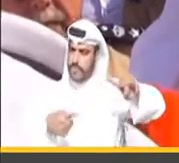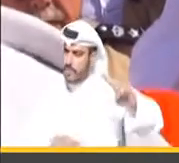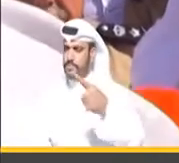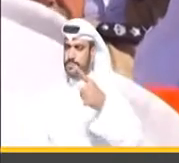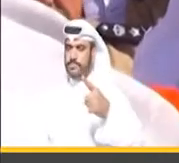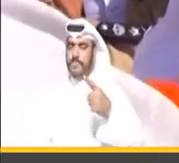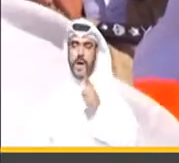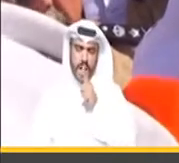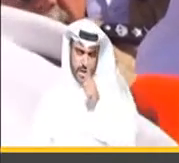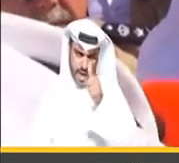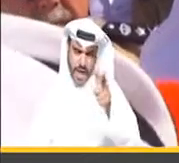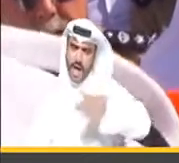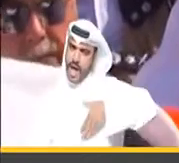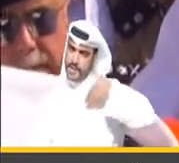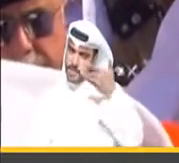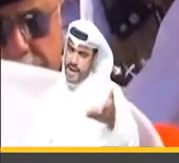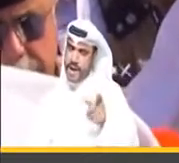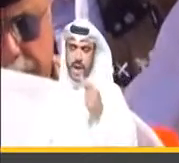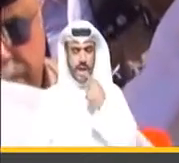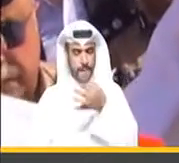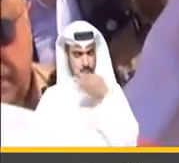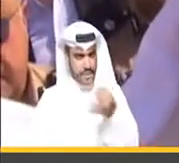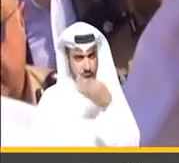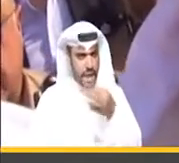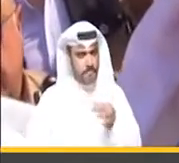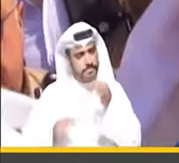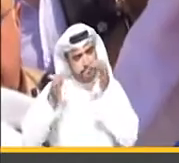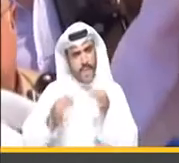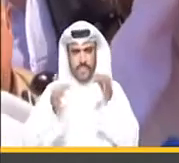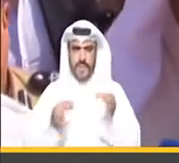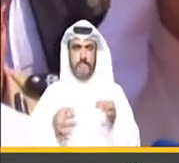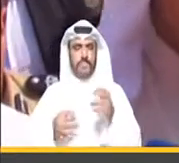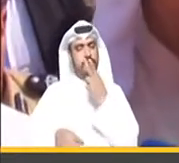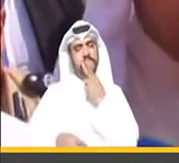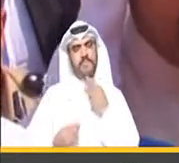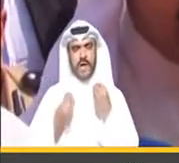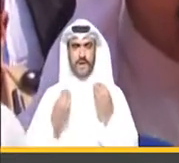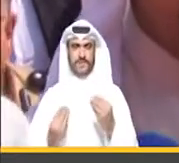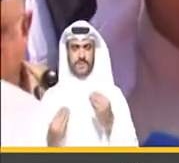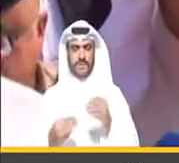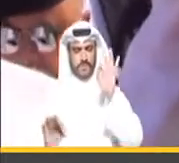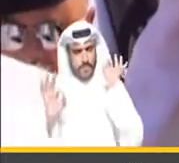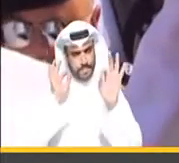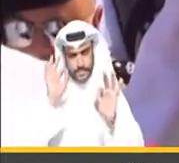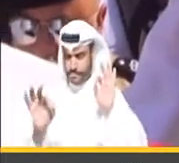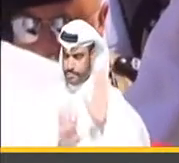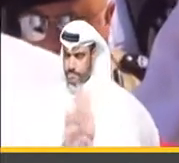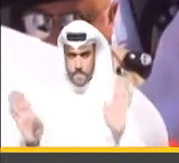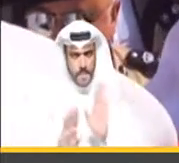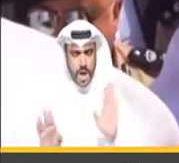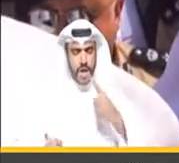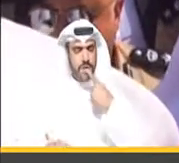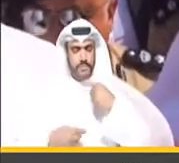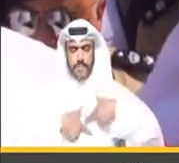نكون دقيقين في عملية روحاتنا وكل ما يخدم دولتنا الحبيبة إن شاء الله في